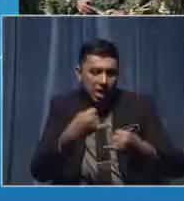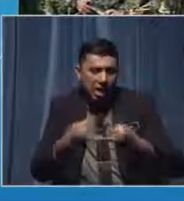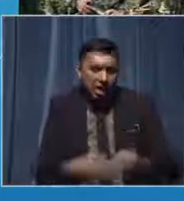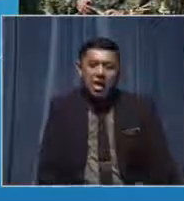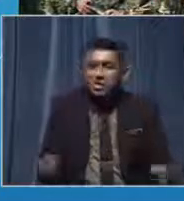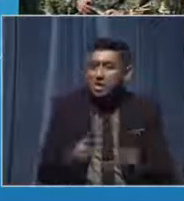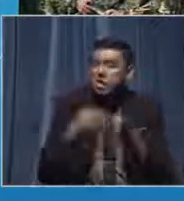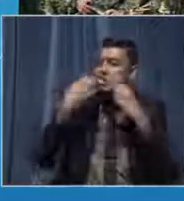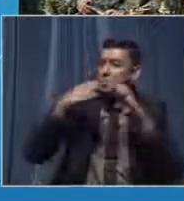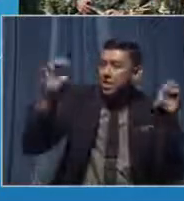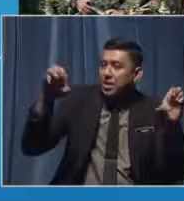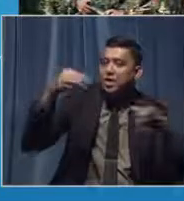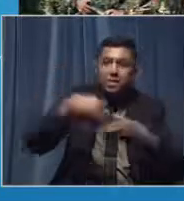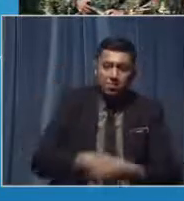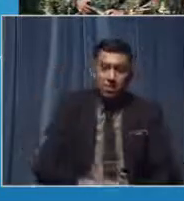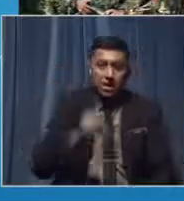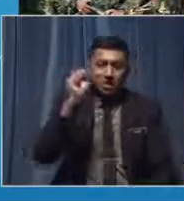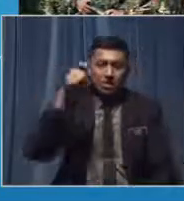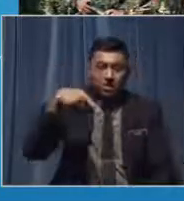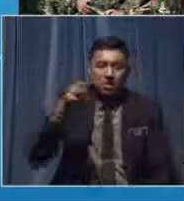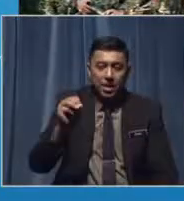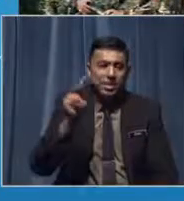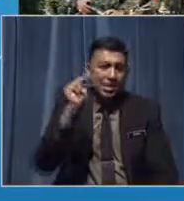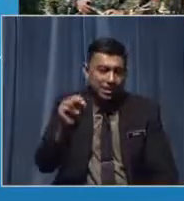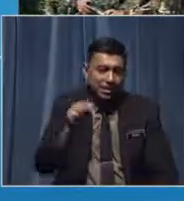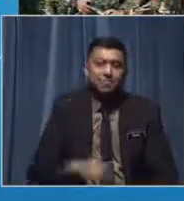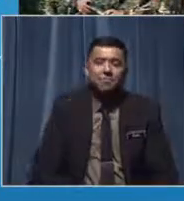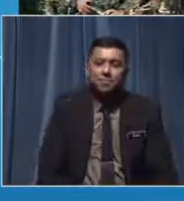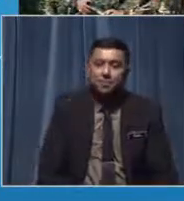dengan cemerlang dalam SPM nanti.